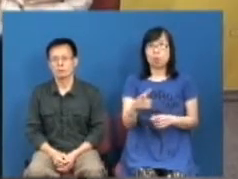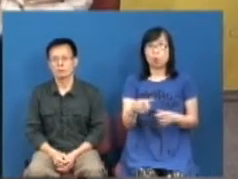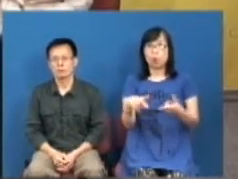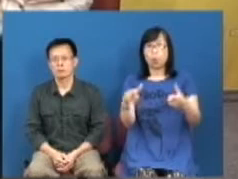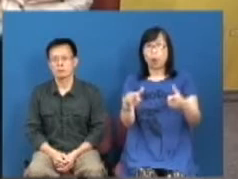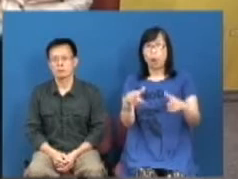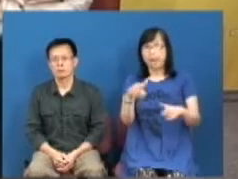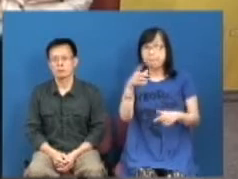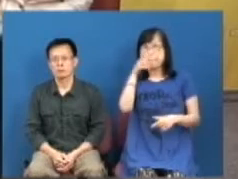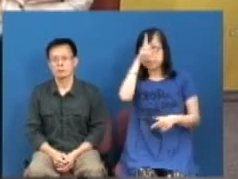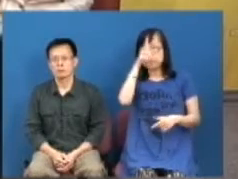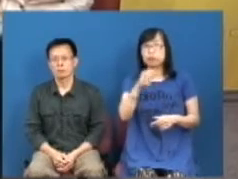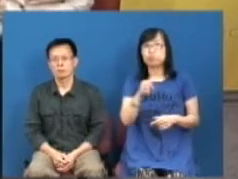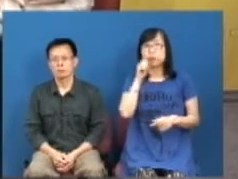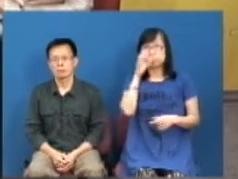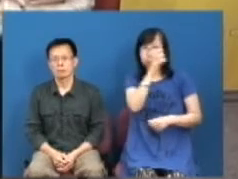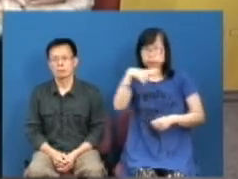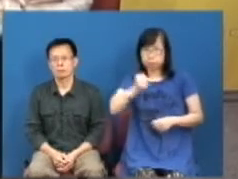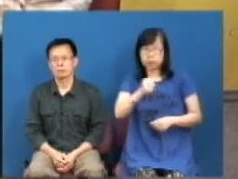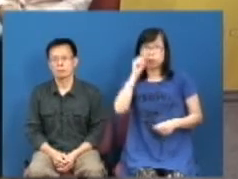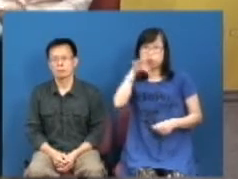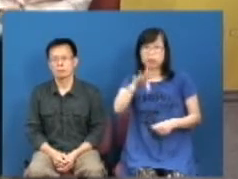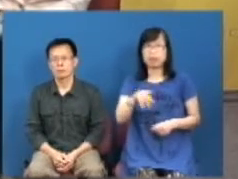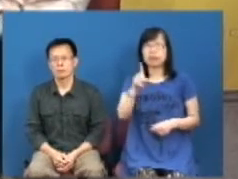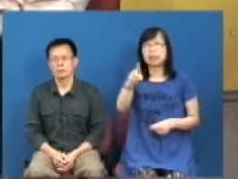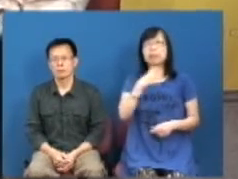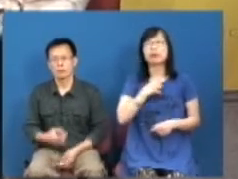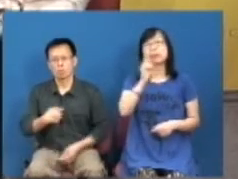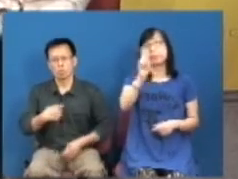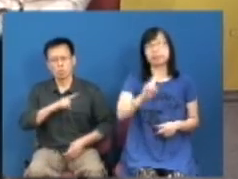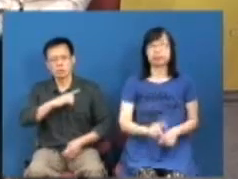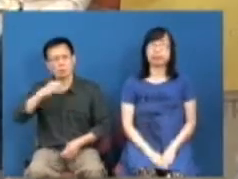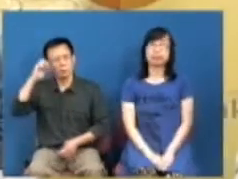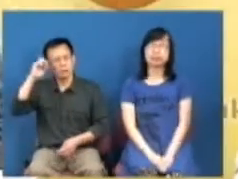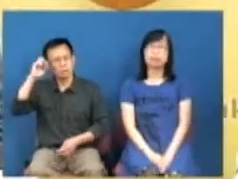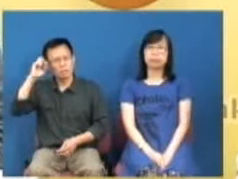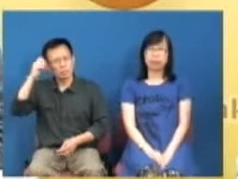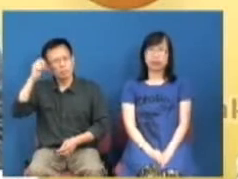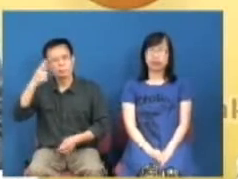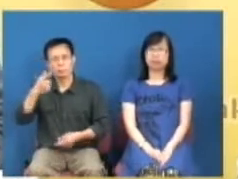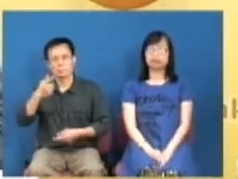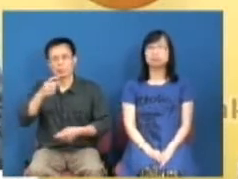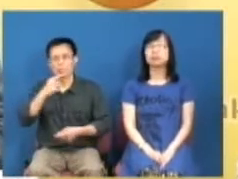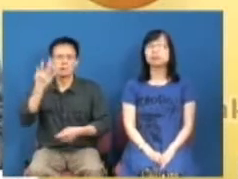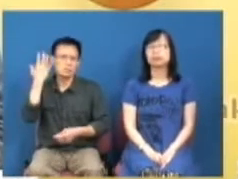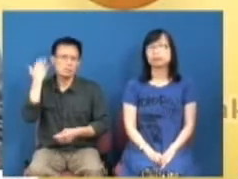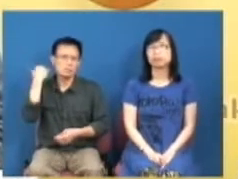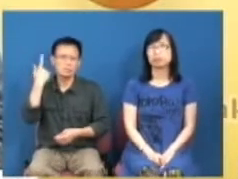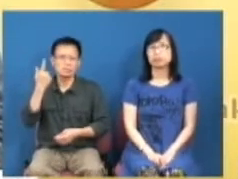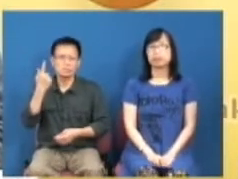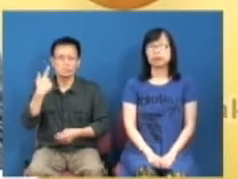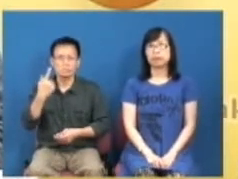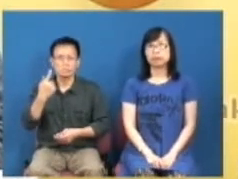任秘書長講嘅説話之後，你自己有咩點嘅睇法咧？ 我自己其實覺得因為其實過往啦，即係自